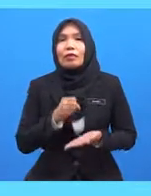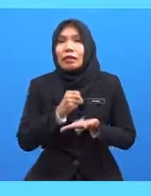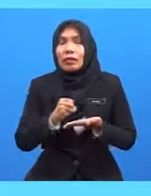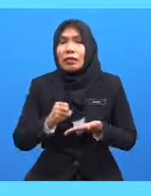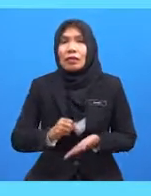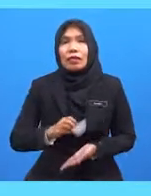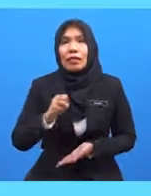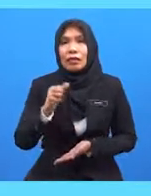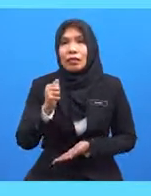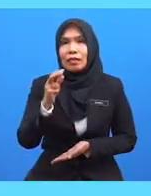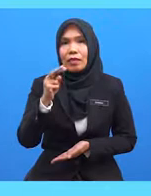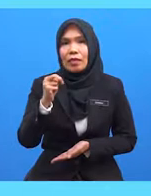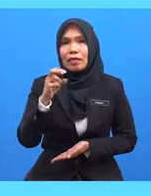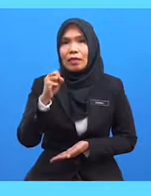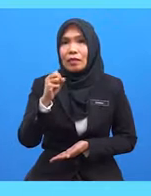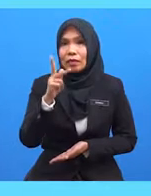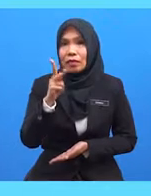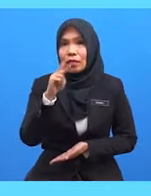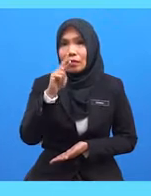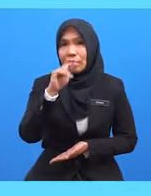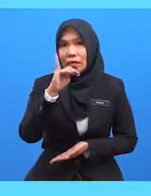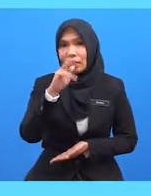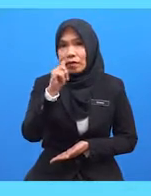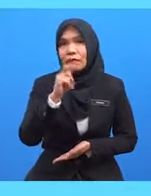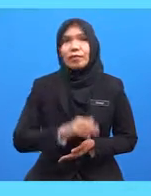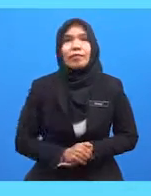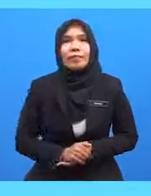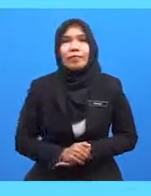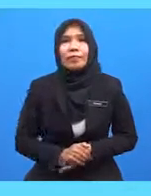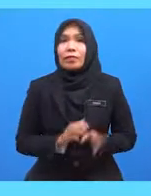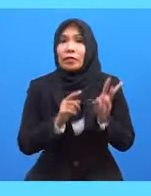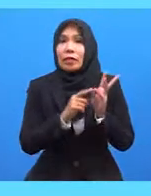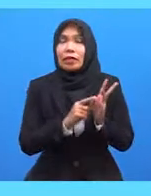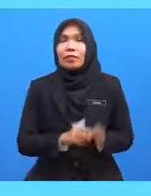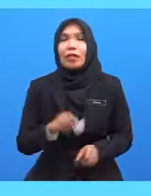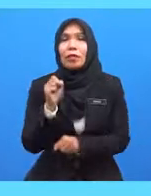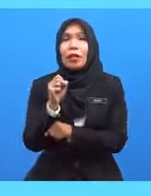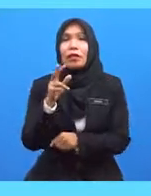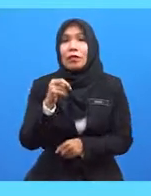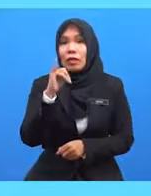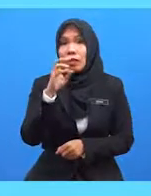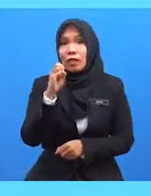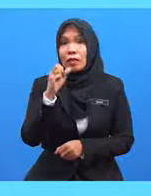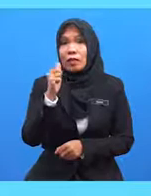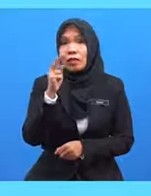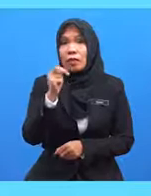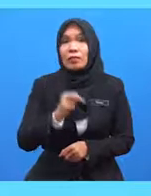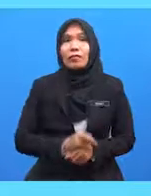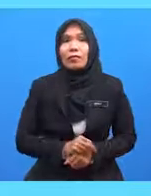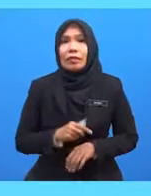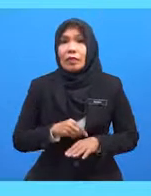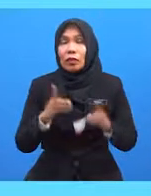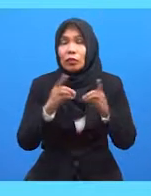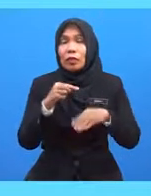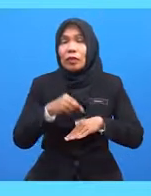Sheikh Ahmad Majanu bertarikh 1464 Masihi dan ditemui di Sungai Udang